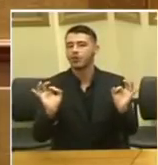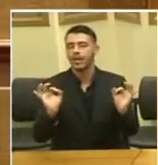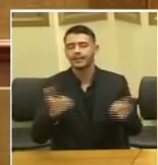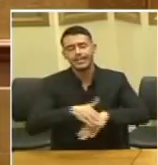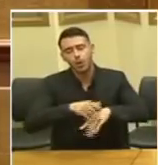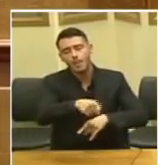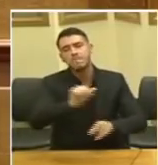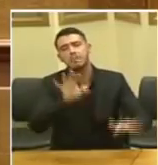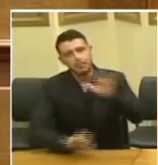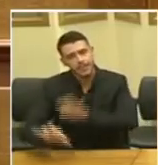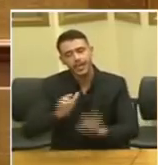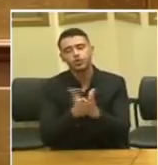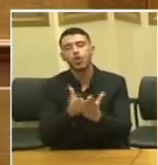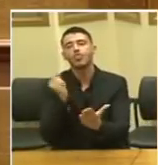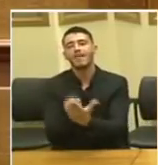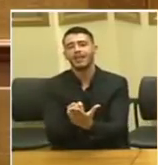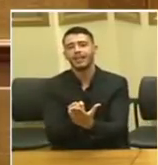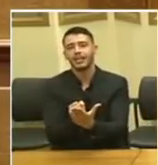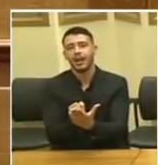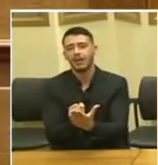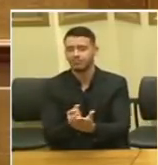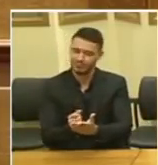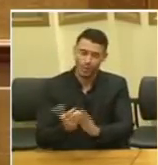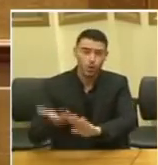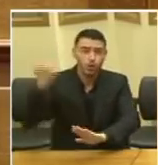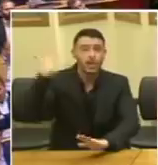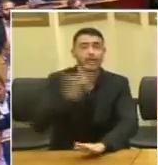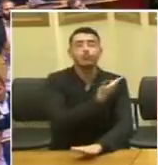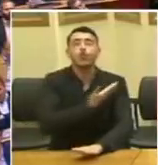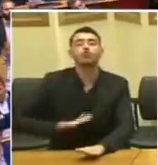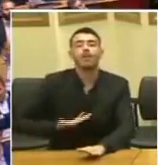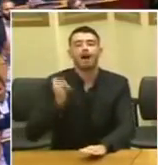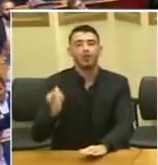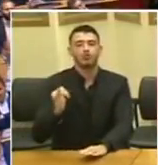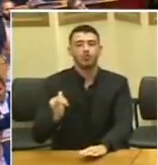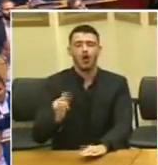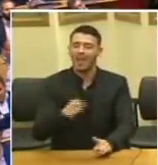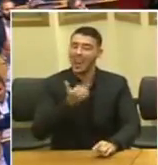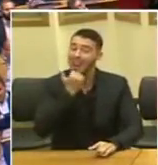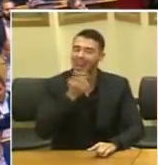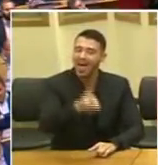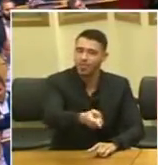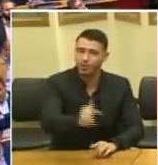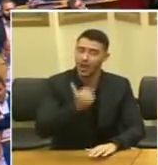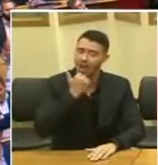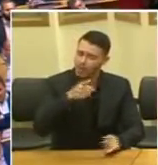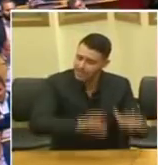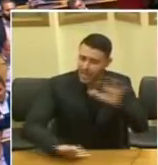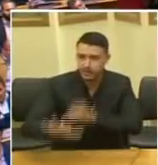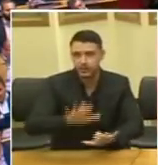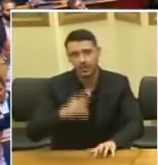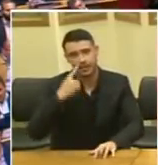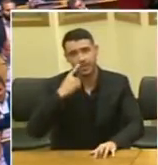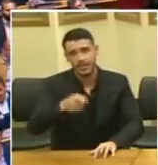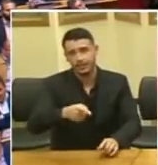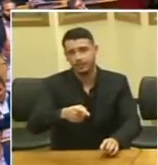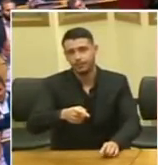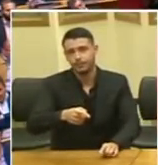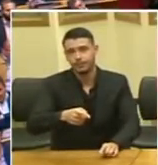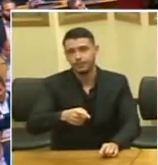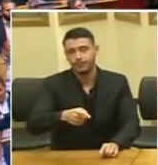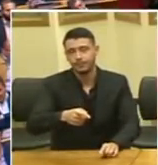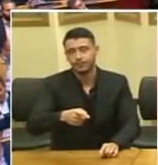σας. Ιουγκοσλαβία ήταν τότε ακόμα. Λάθος κάνετε στο διαβατήριό σας. Ψάξτε το. Και του κυρίου